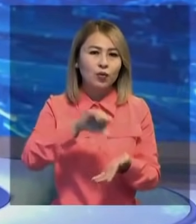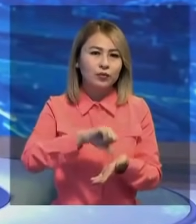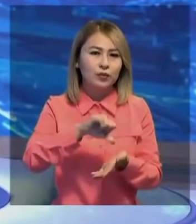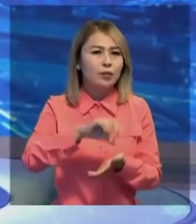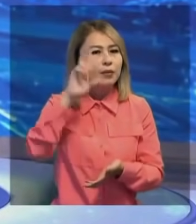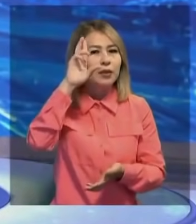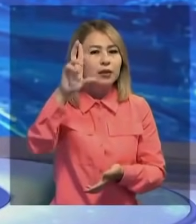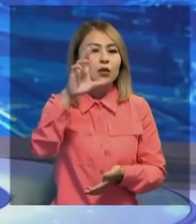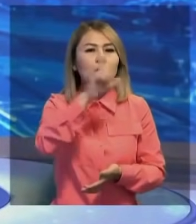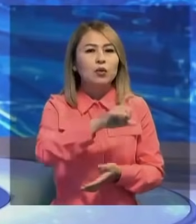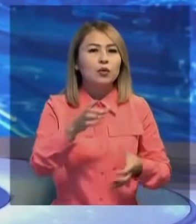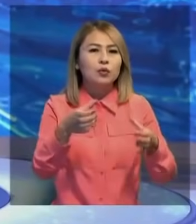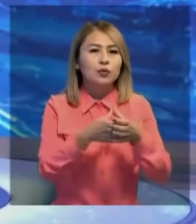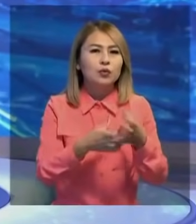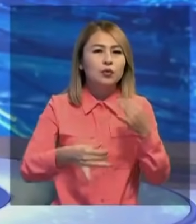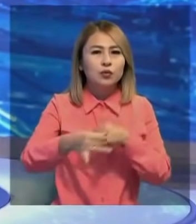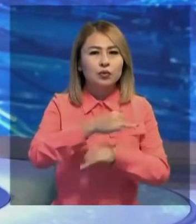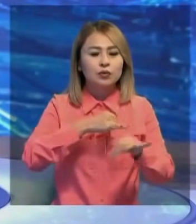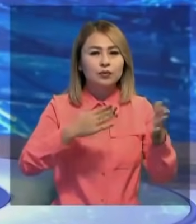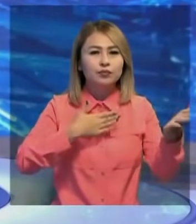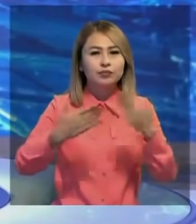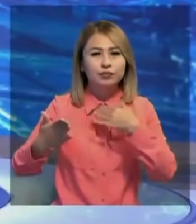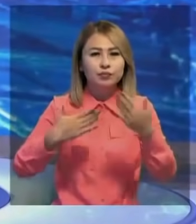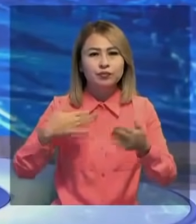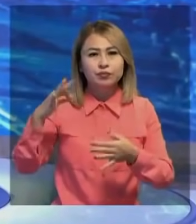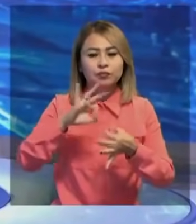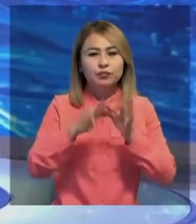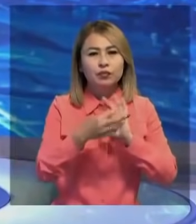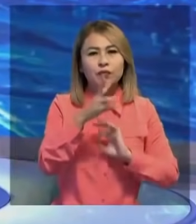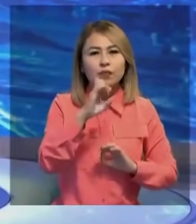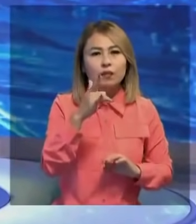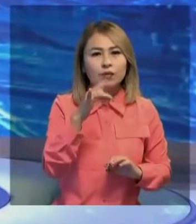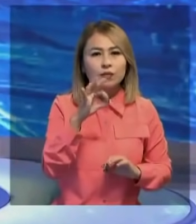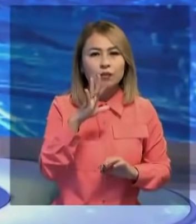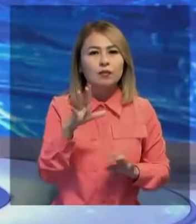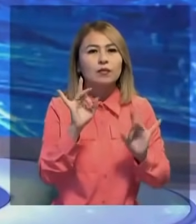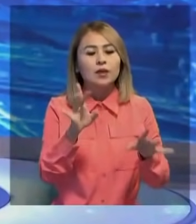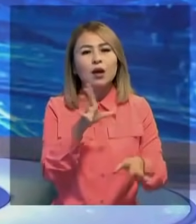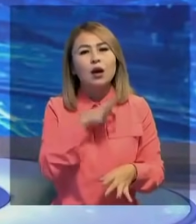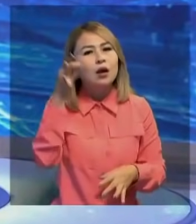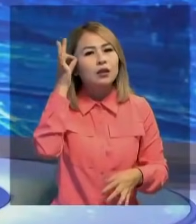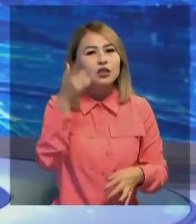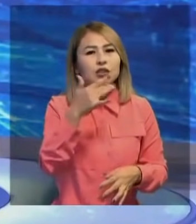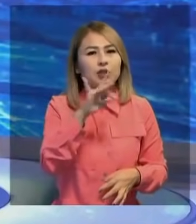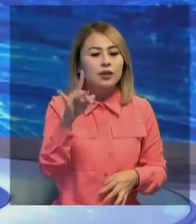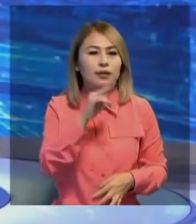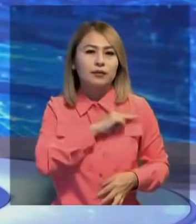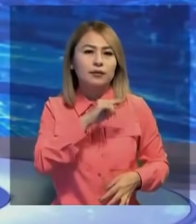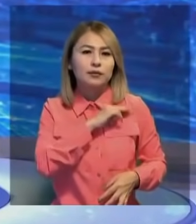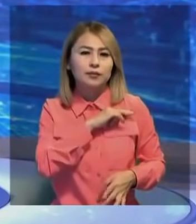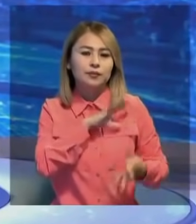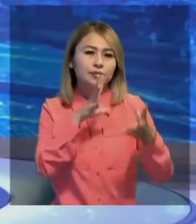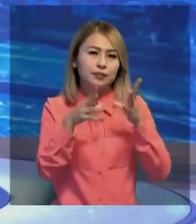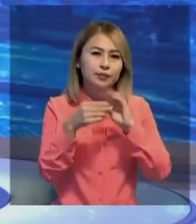Энерджи форумында мемлекеттік органдармен өзара іс-қимыл жөніндегі сарапшы Марғұлан Оспанов айтты. Айта кететіні,